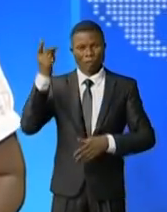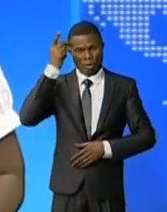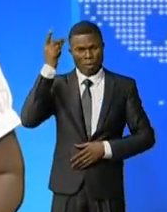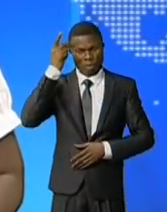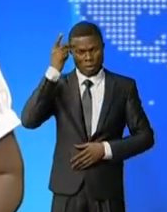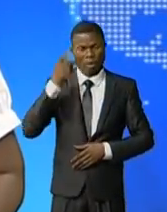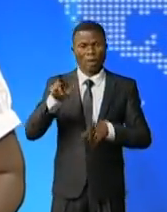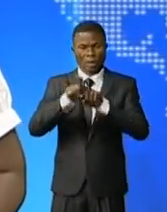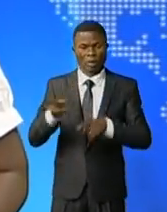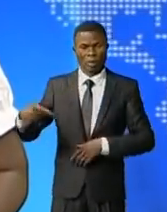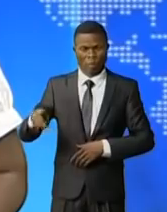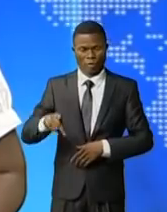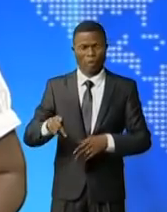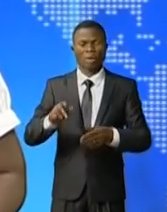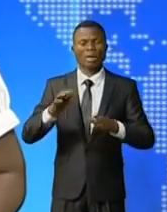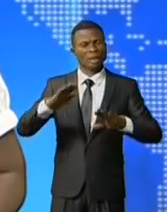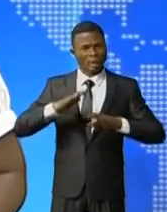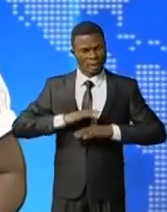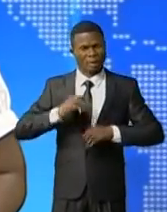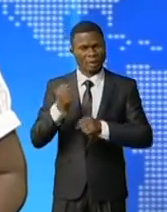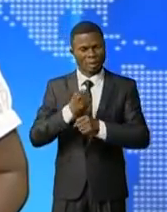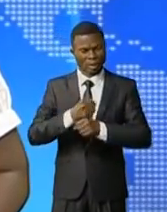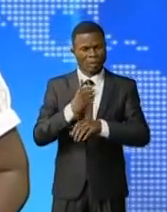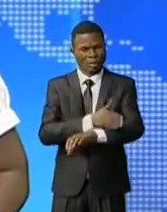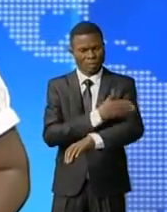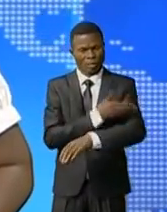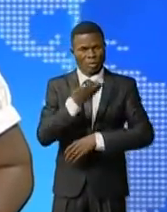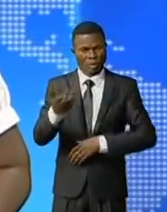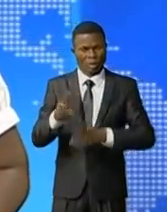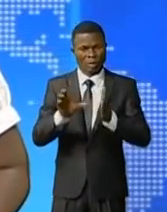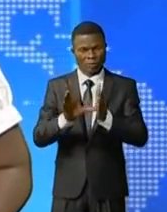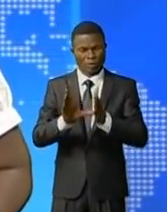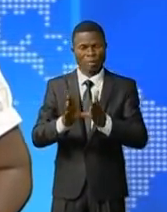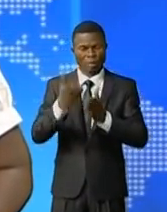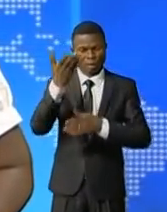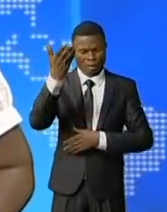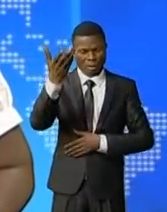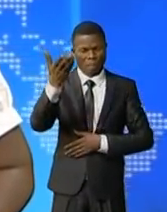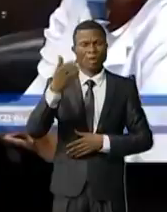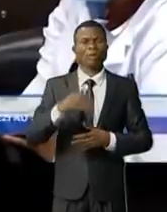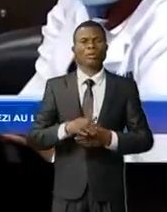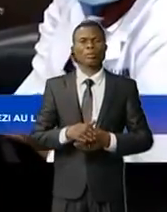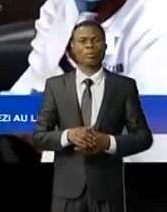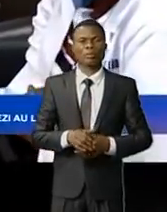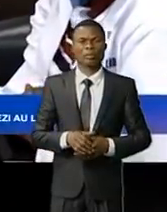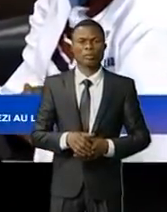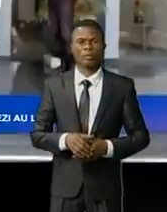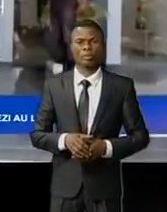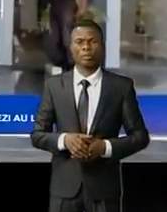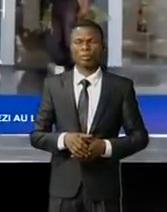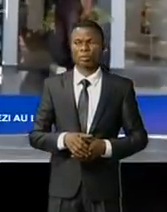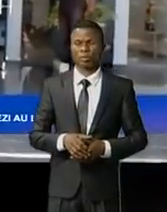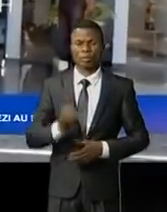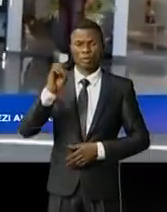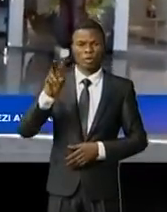et provincial. Il s'est dit satisfait de l'évolution de travaux. Commentaire Willy Atunakov. Directeur général adjoint de